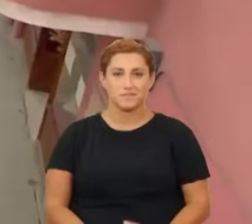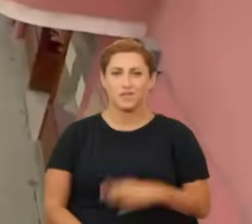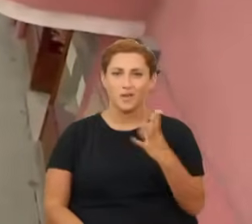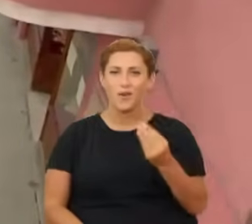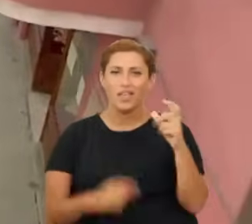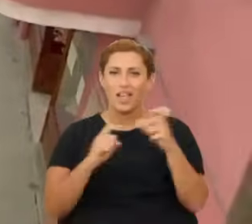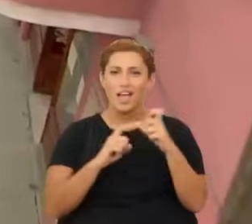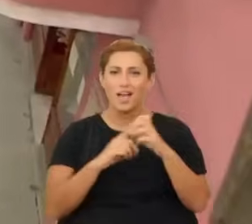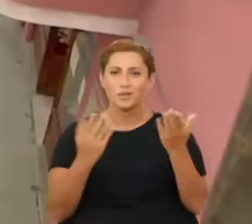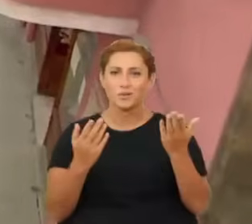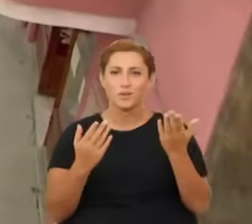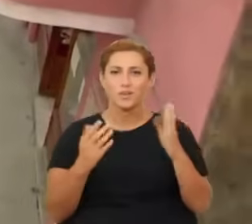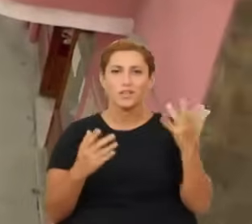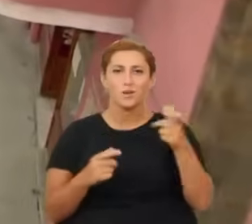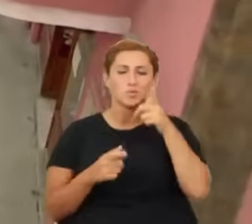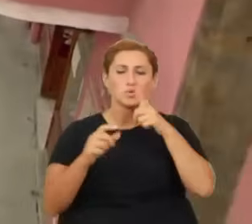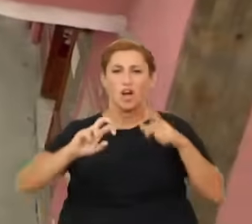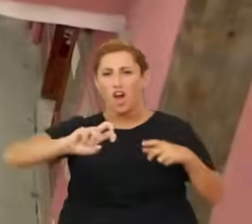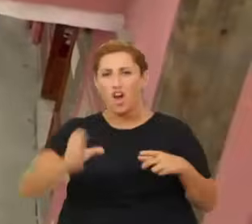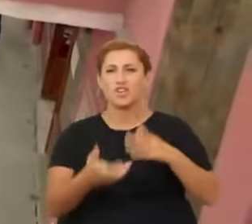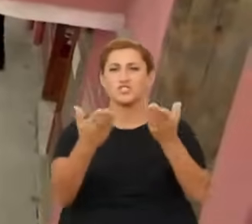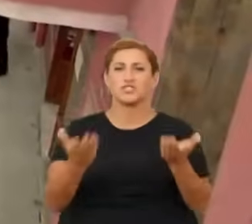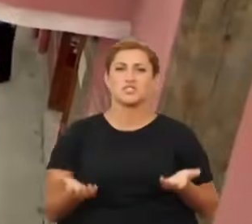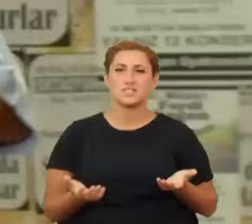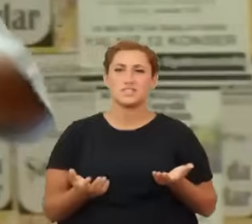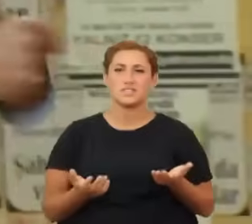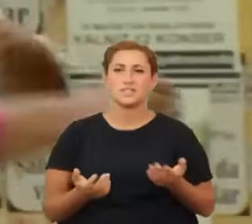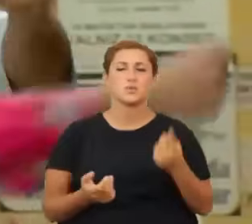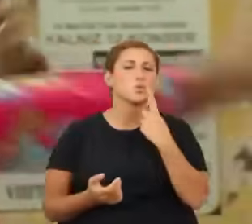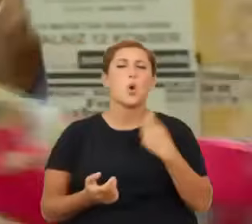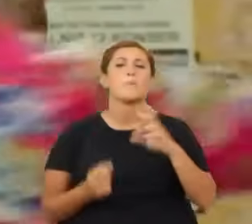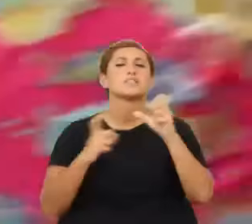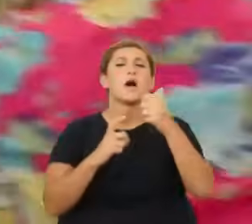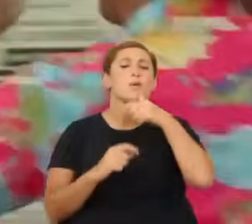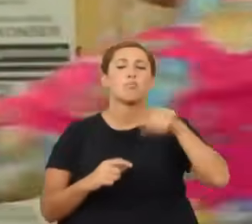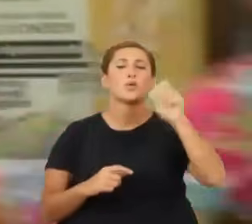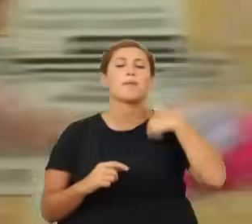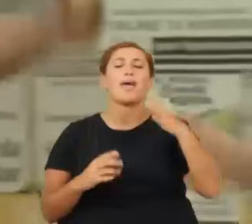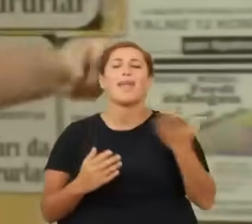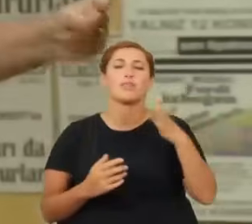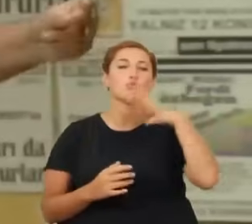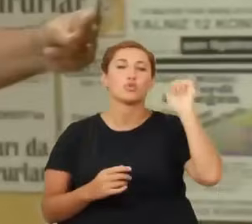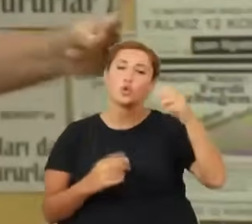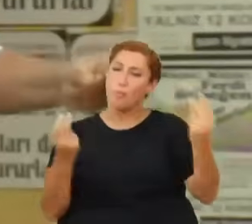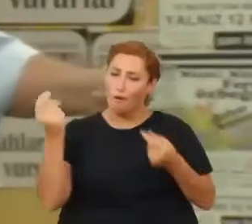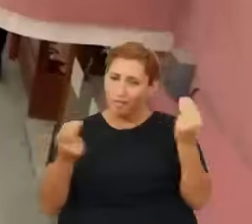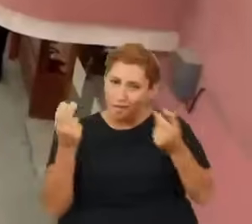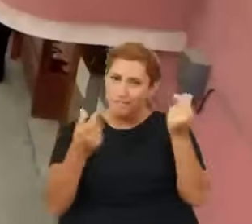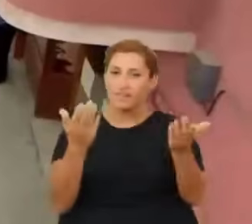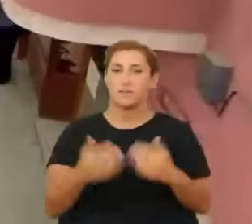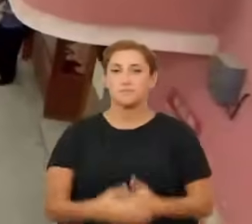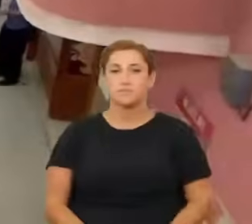İyi oluyor Ergun. Neden açtıktan bu kadar sesini bunun? Soru sorma Sami abi. Bugün benim en mutlu günüm. Oyna,